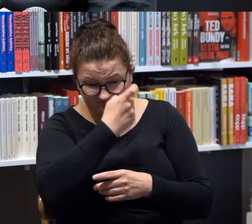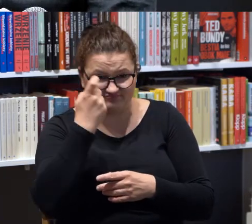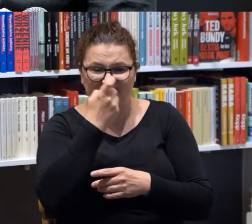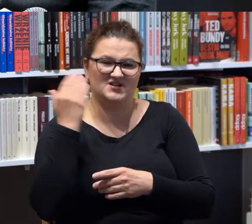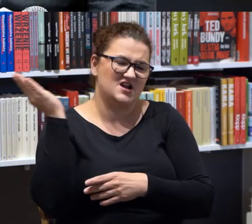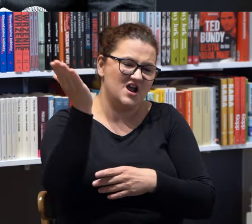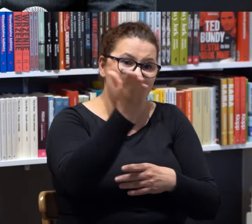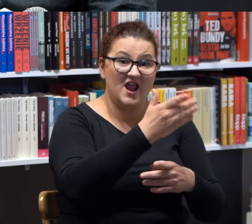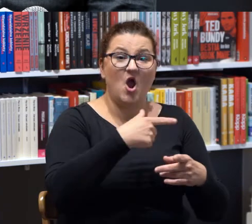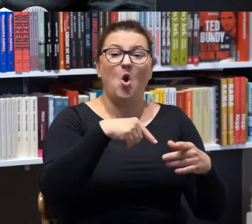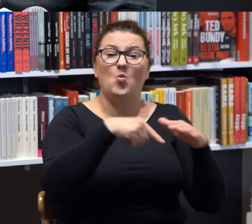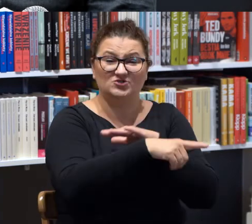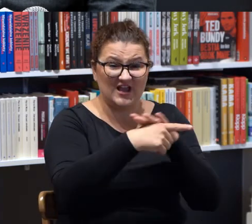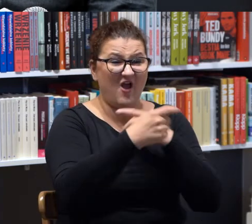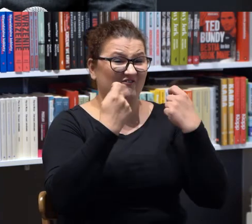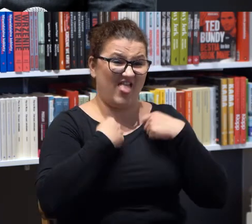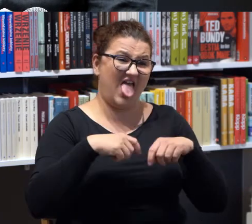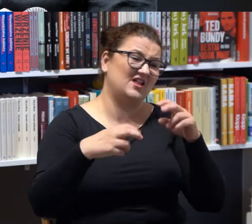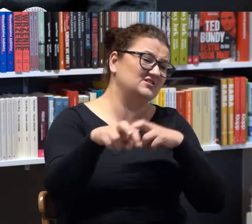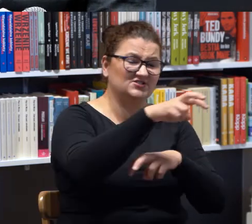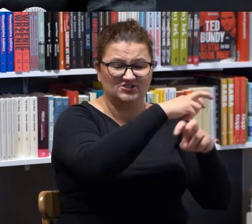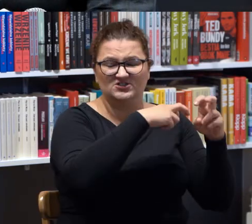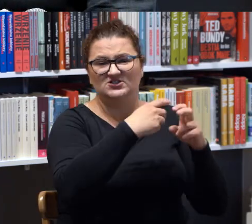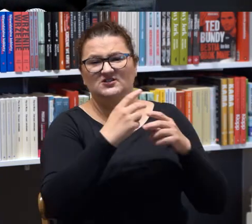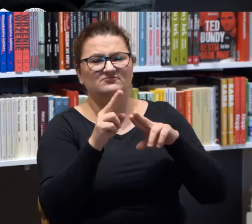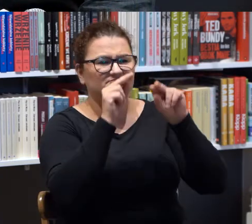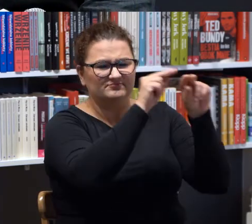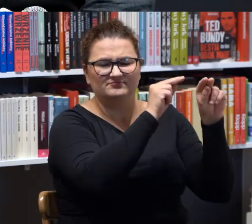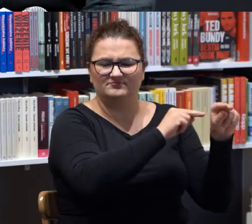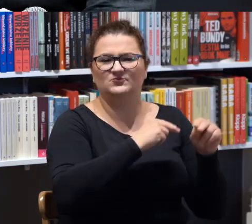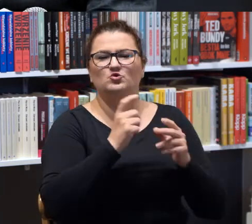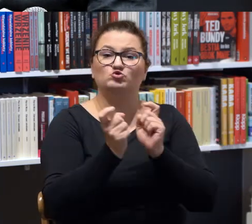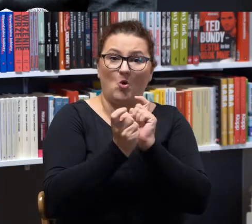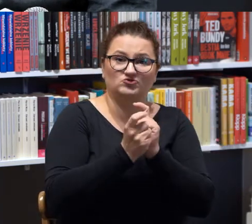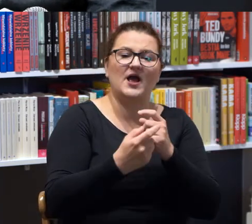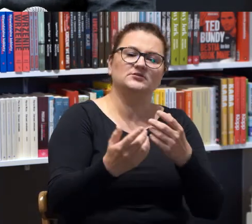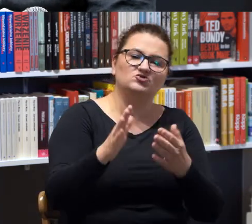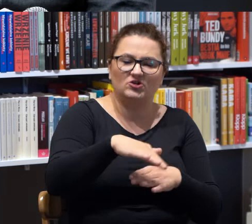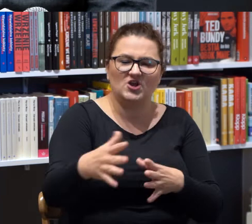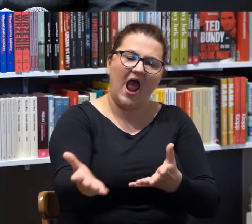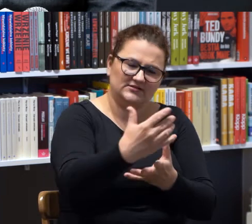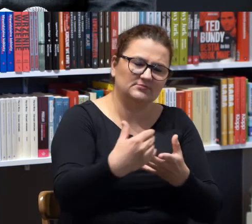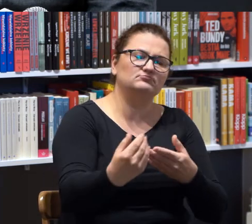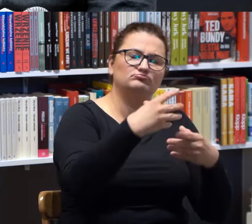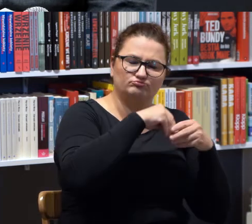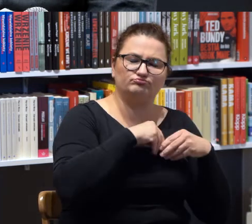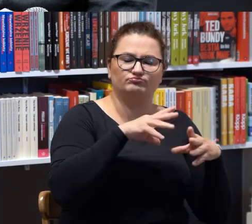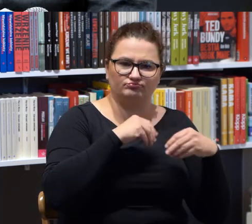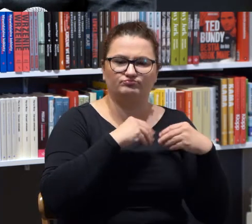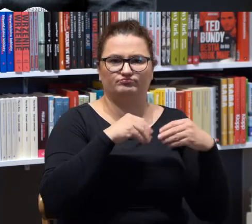wsi przez 20 lat po sąsiadach i oni ją wszyscy przyjmowali. I ja się